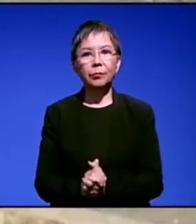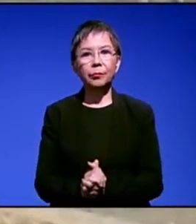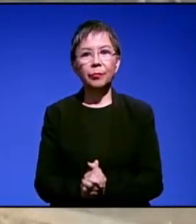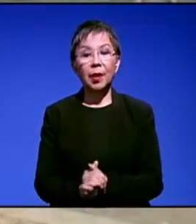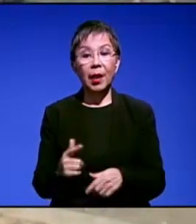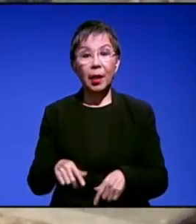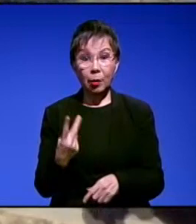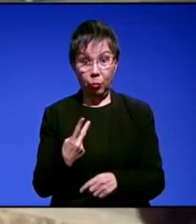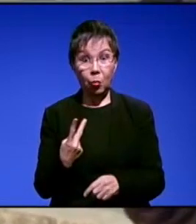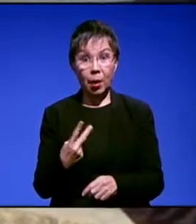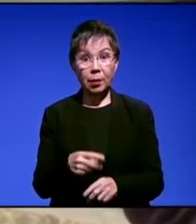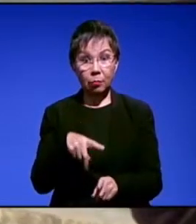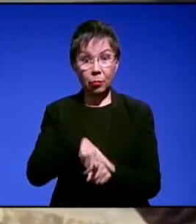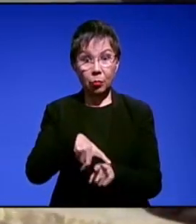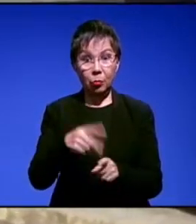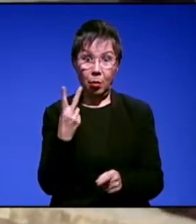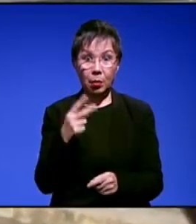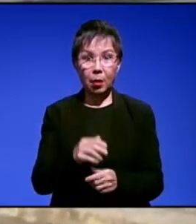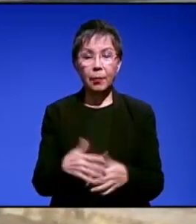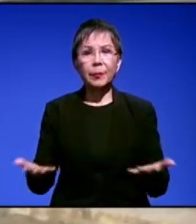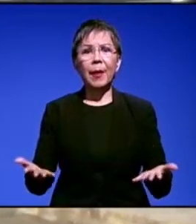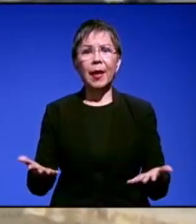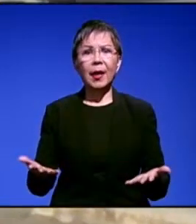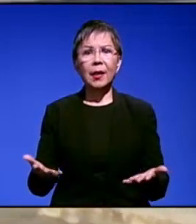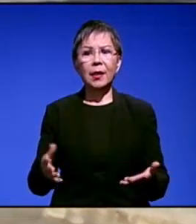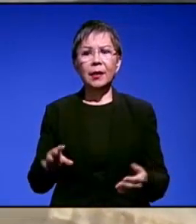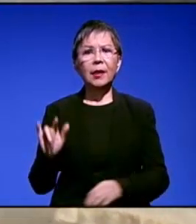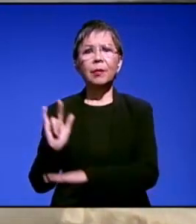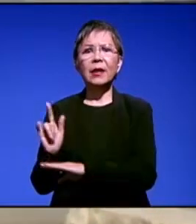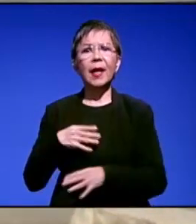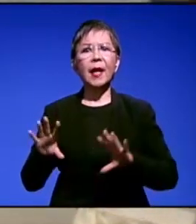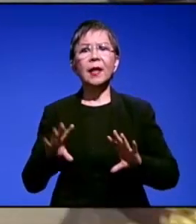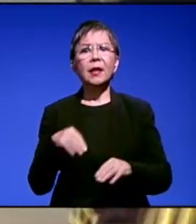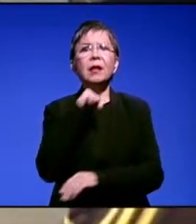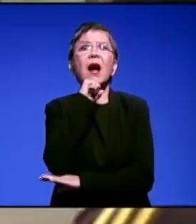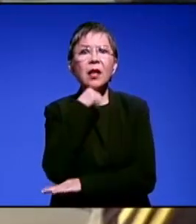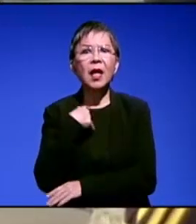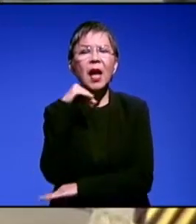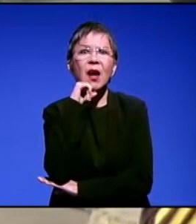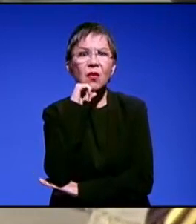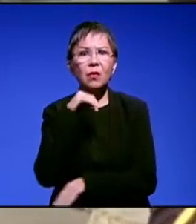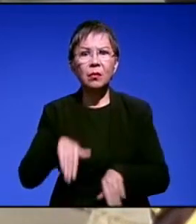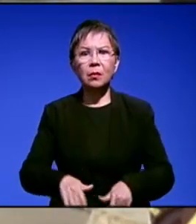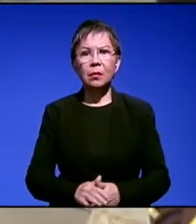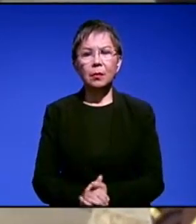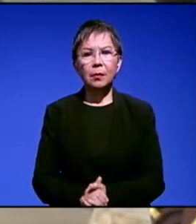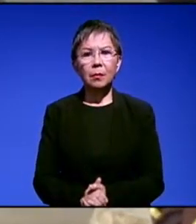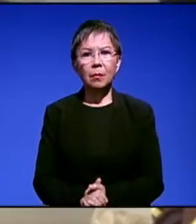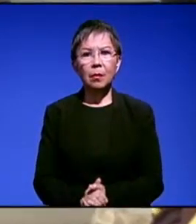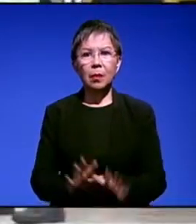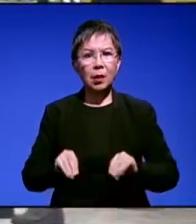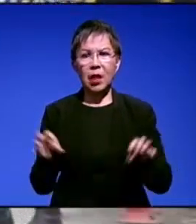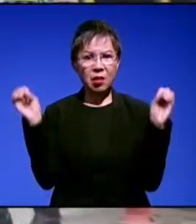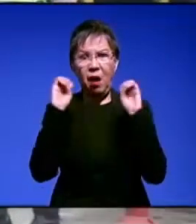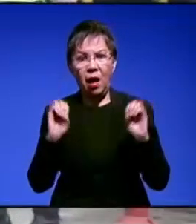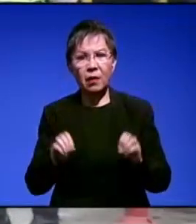Ini hanya berdua aja? Iya. Okay. Ya gimana soalnya di sana udah nggak kerja mas? Harusnya udah nggak kerja. Bagian bantuan juga nggak ada